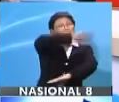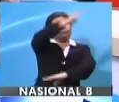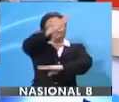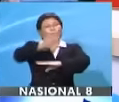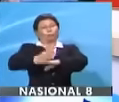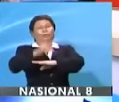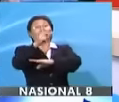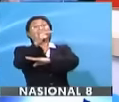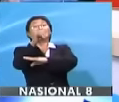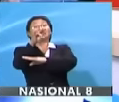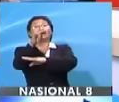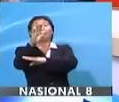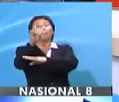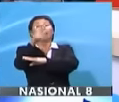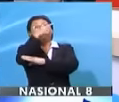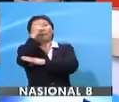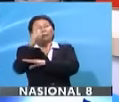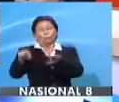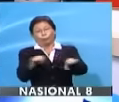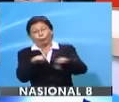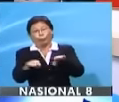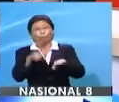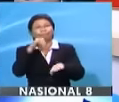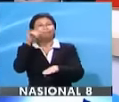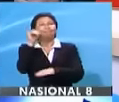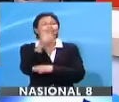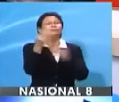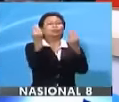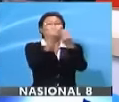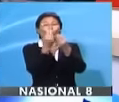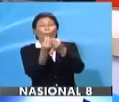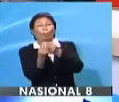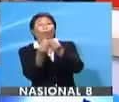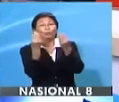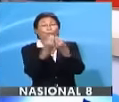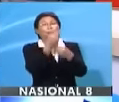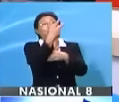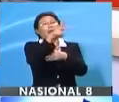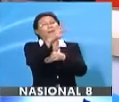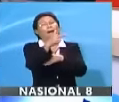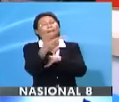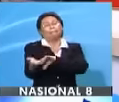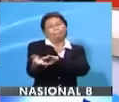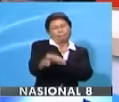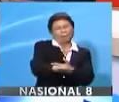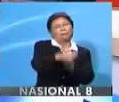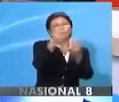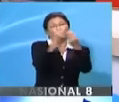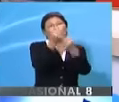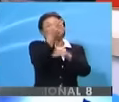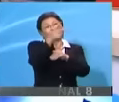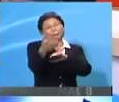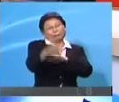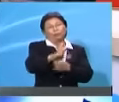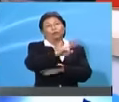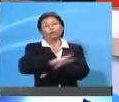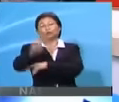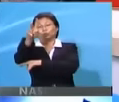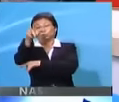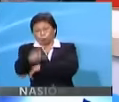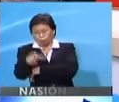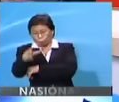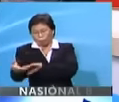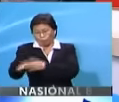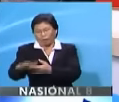Kinabalu susulan gempa bumi semalam, menjadikan 13 angka terkini mereka yang terkorban termasuk 2 mayat yang